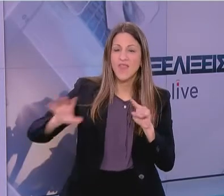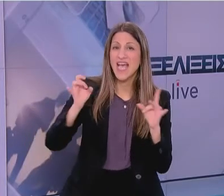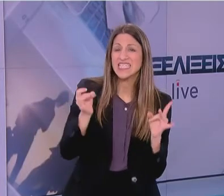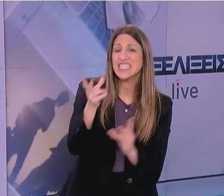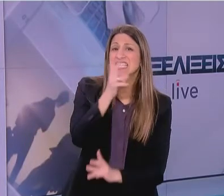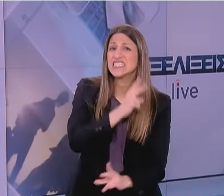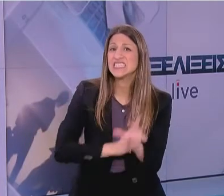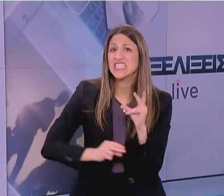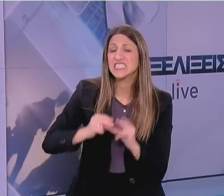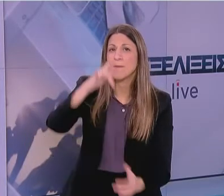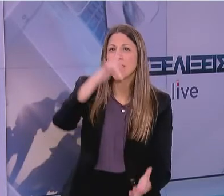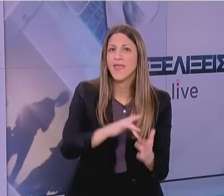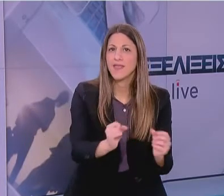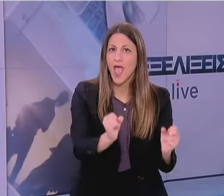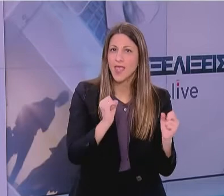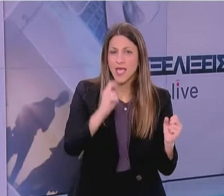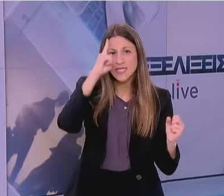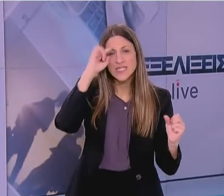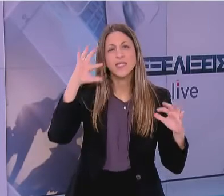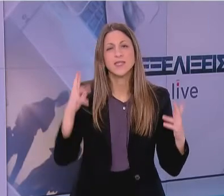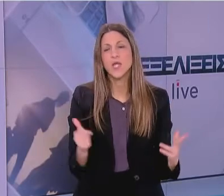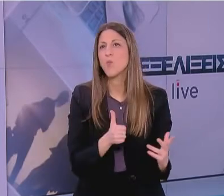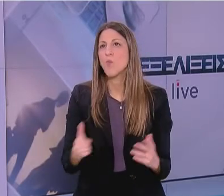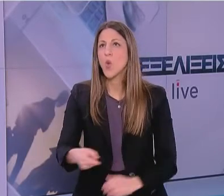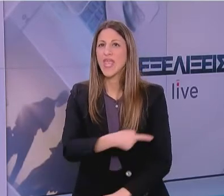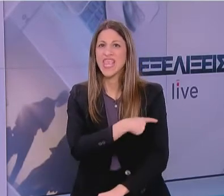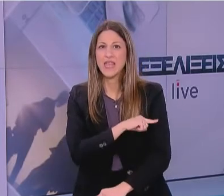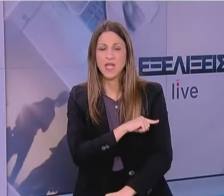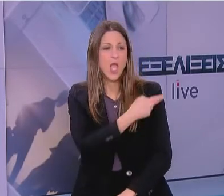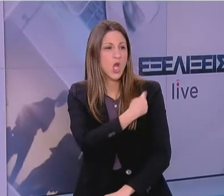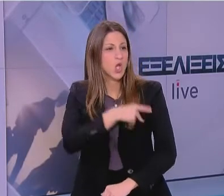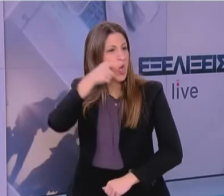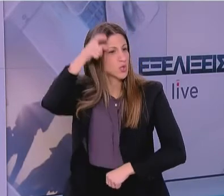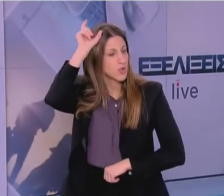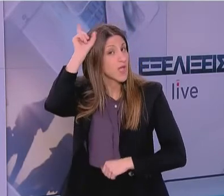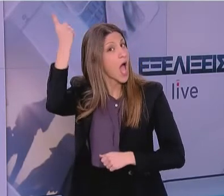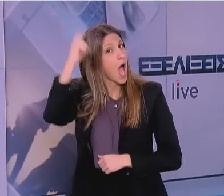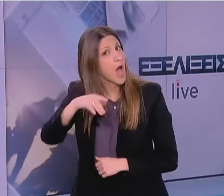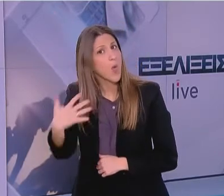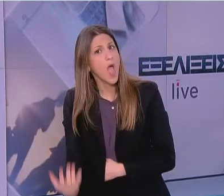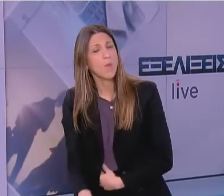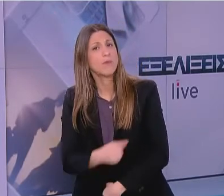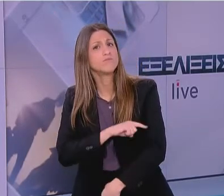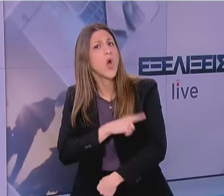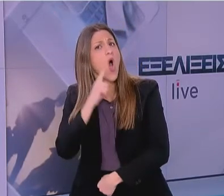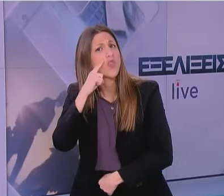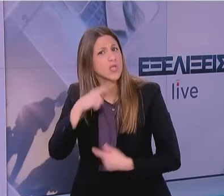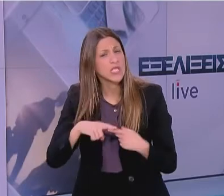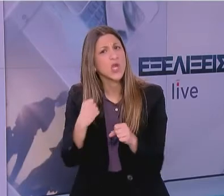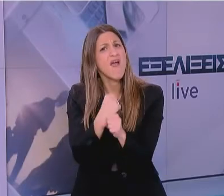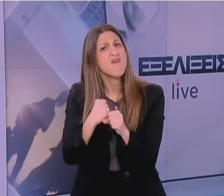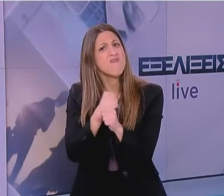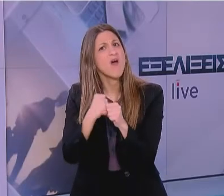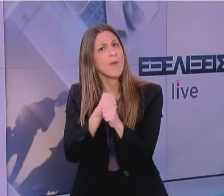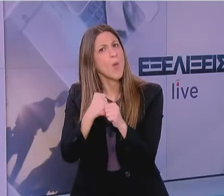για πρωτοβάθμια φροντίδα υγείας, δεν είναι μόνο οι γιατροί και οι νοσηλευτές, είναι οι οδοντίατροι, είναι οι φαρμακοποιοί που είναι στη θέση